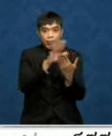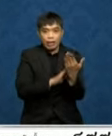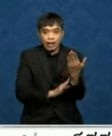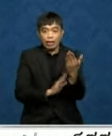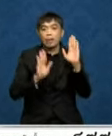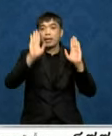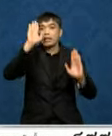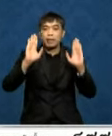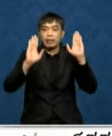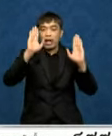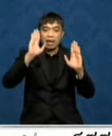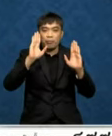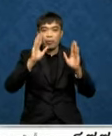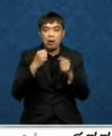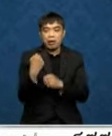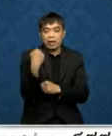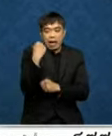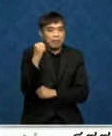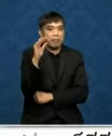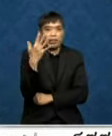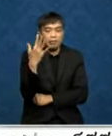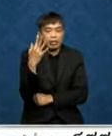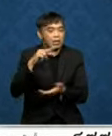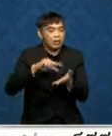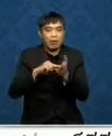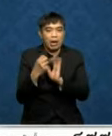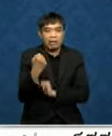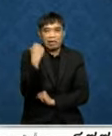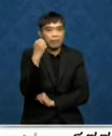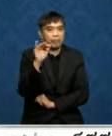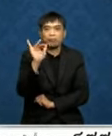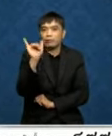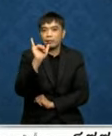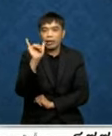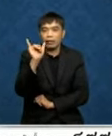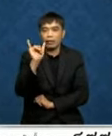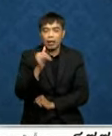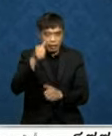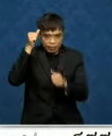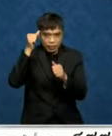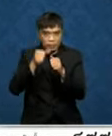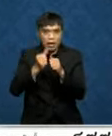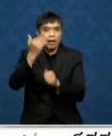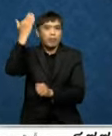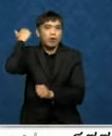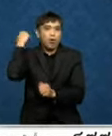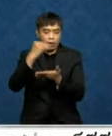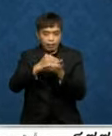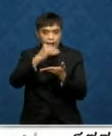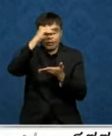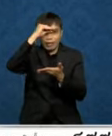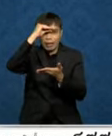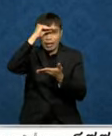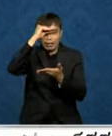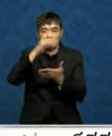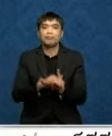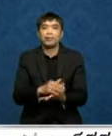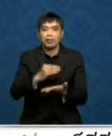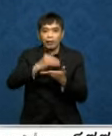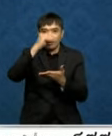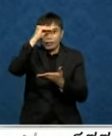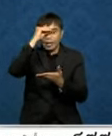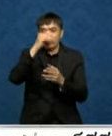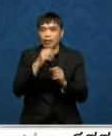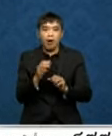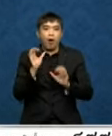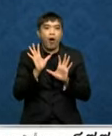เนี่ก็เพราะว่ามันไม่เข็มไม่เข้มแข็งครับผมจำได้สมัยเป็นนักศึกษาครับเราเอามาต้านถนอม